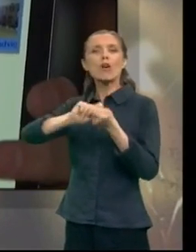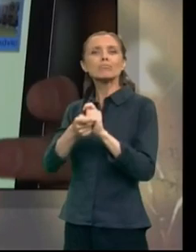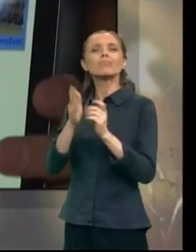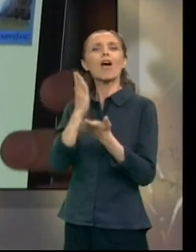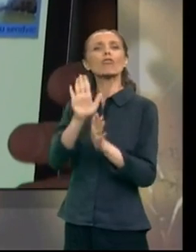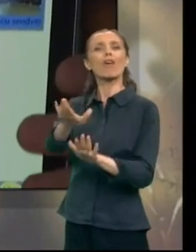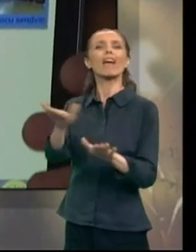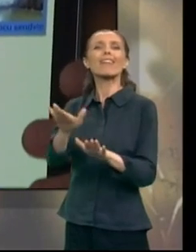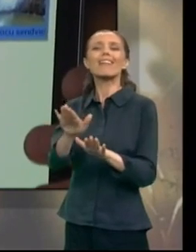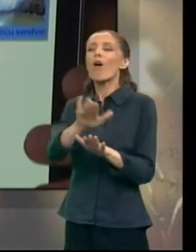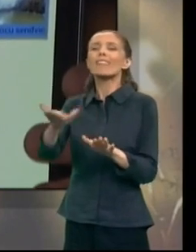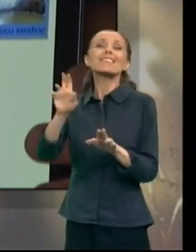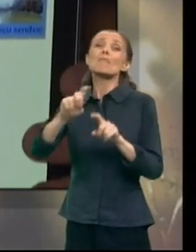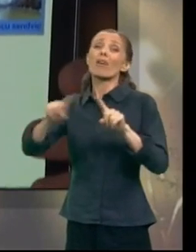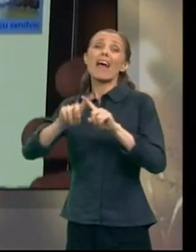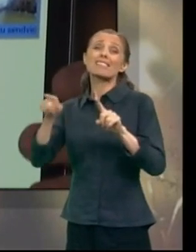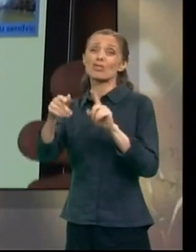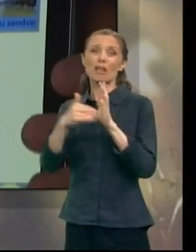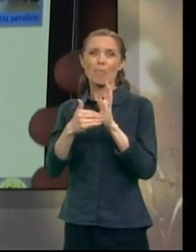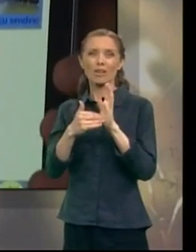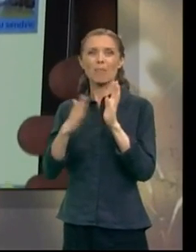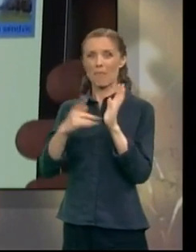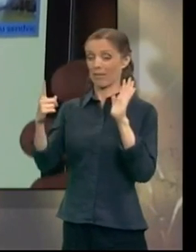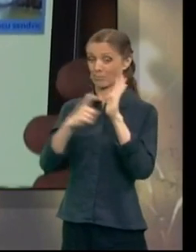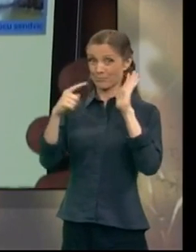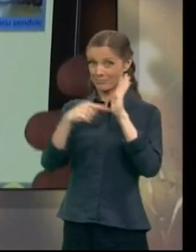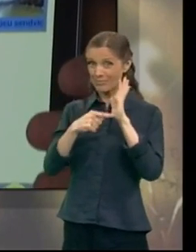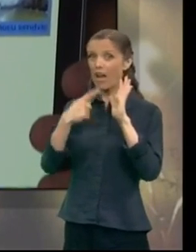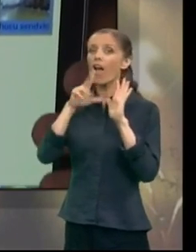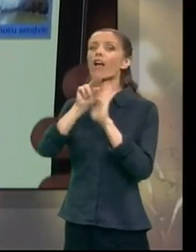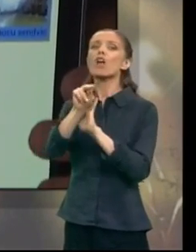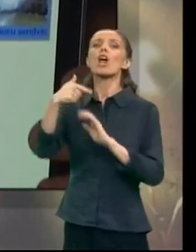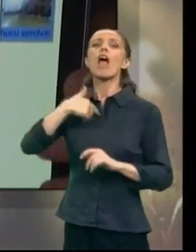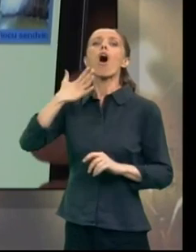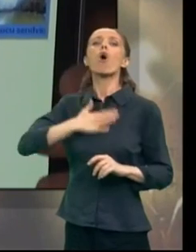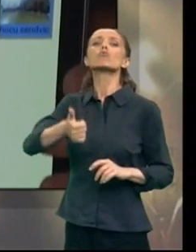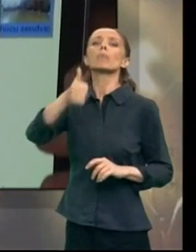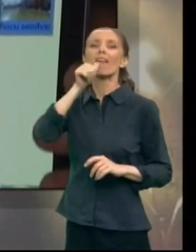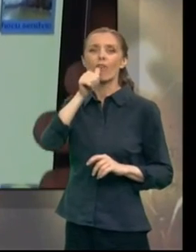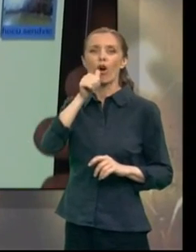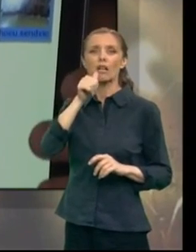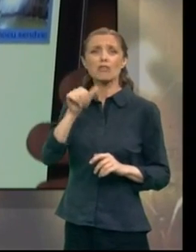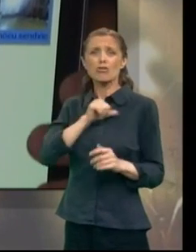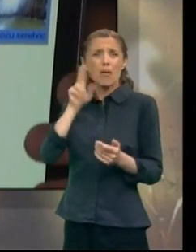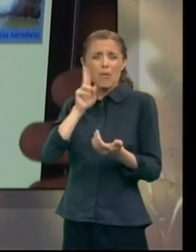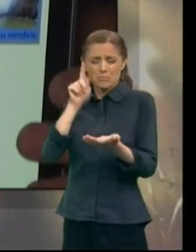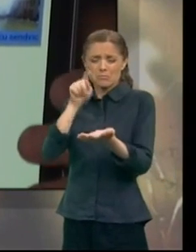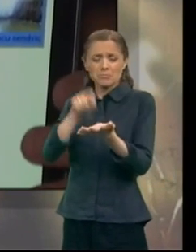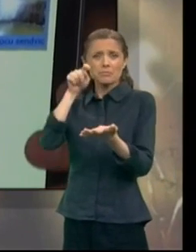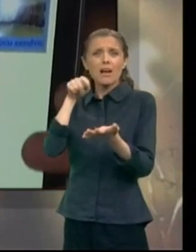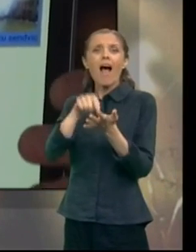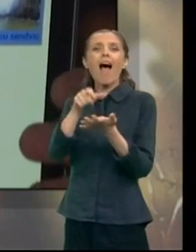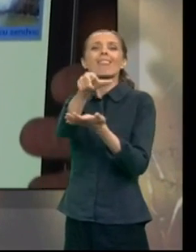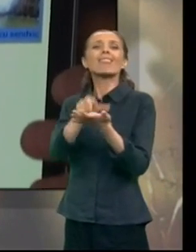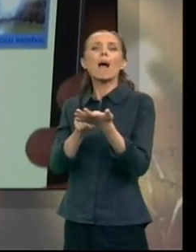primjer, hoću da pijem vode. Znači, jednostavnim klikom telefon ili tablet izgovara audio poruku i